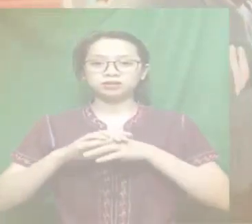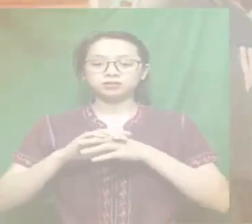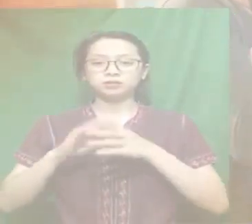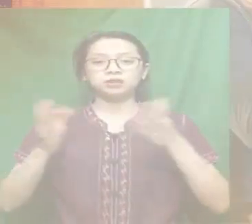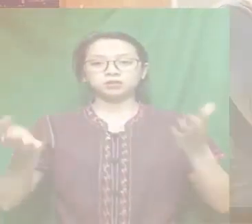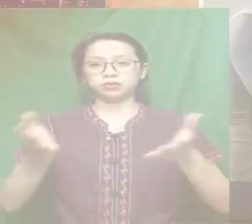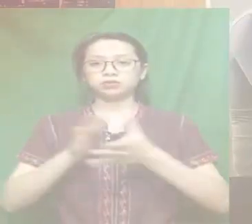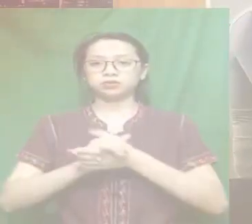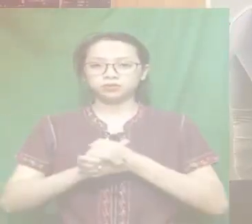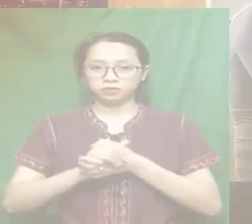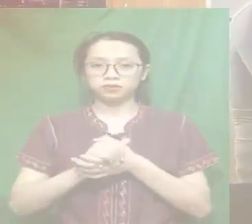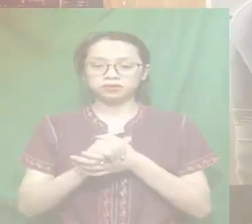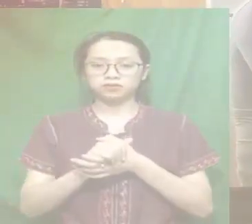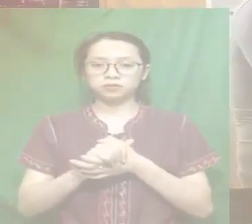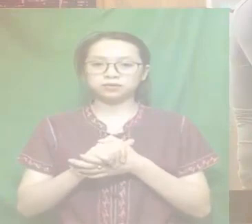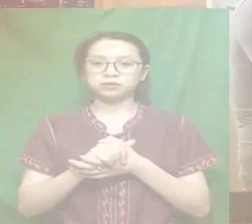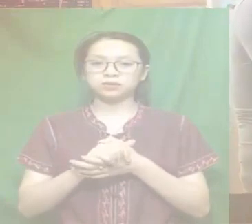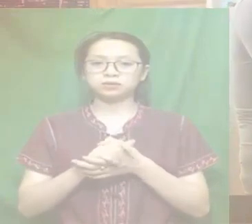Billy découvre la vérité.